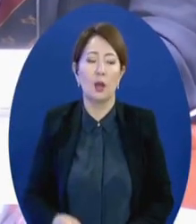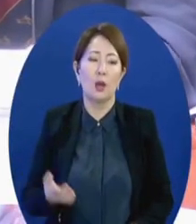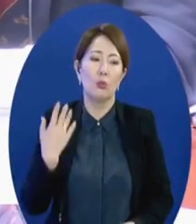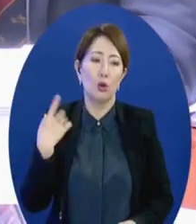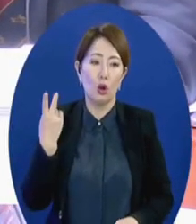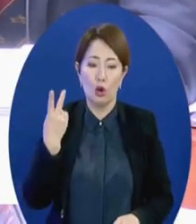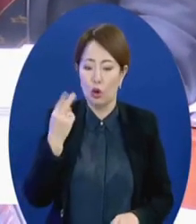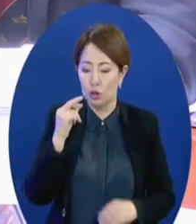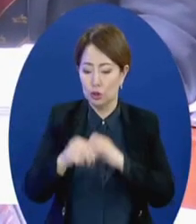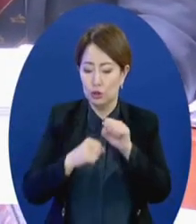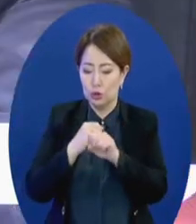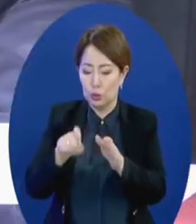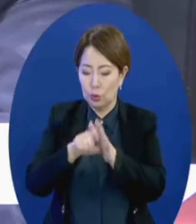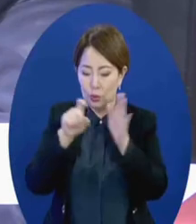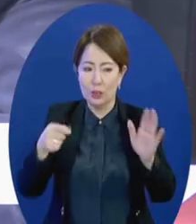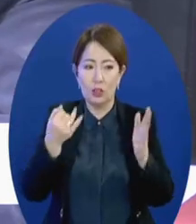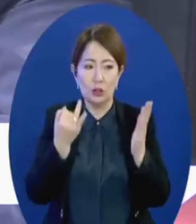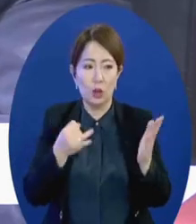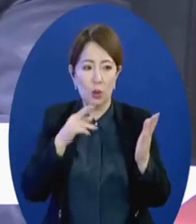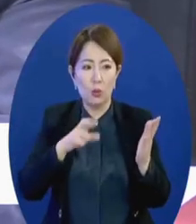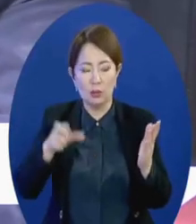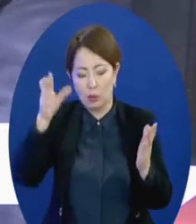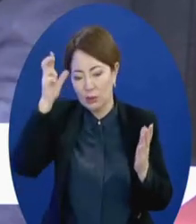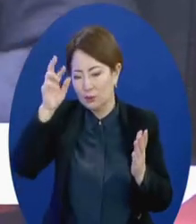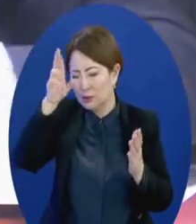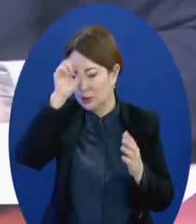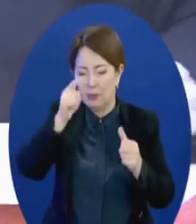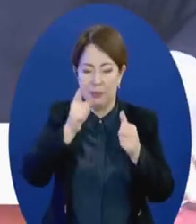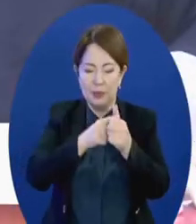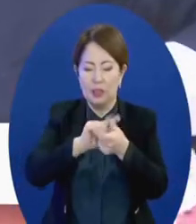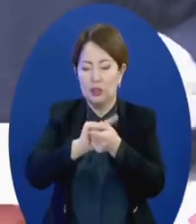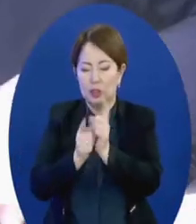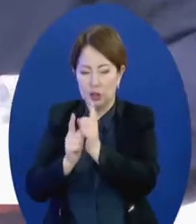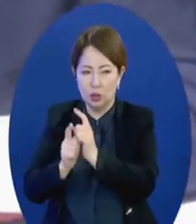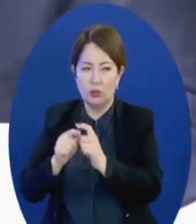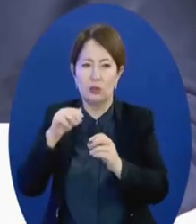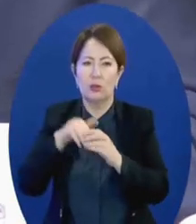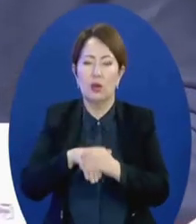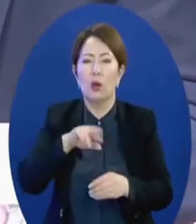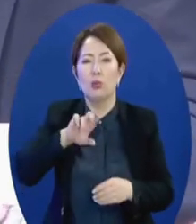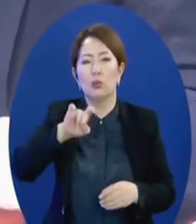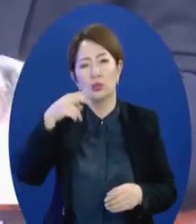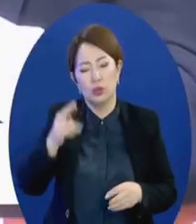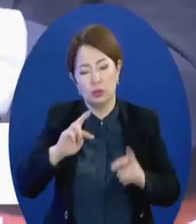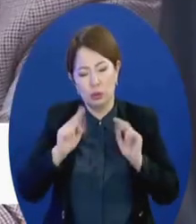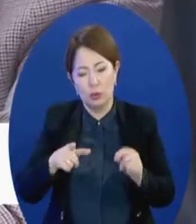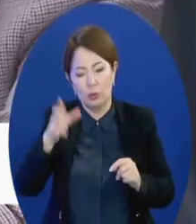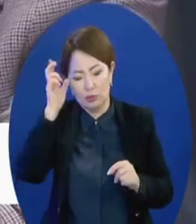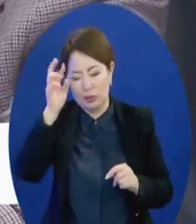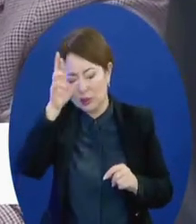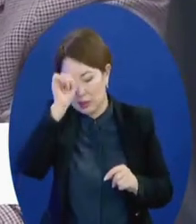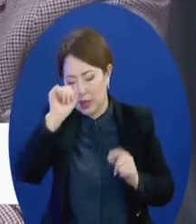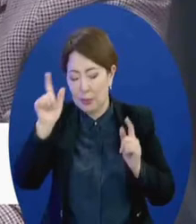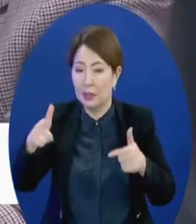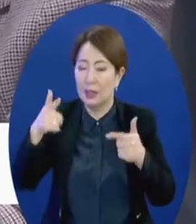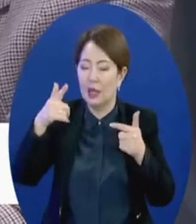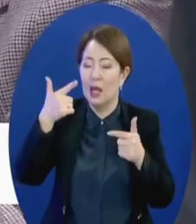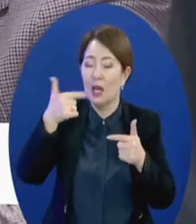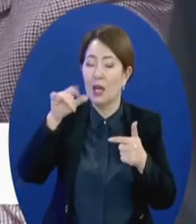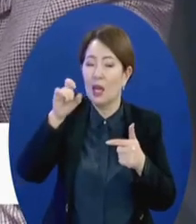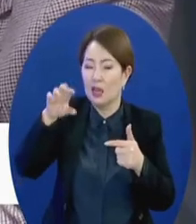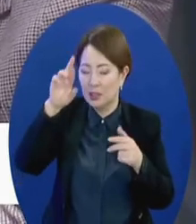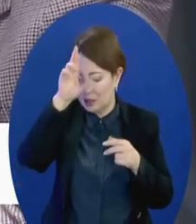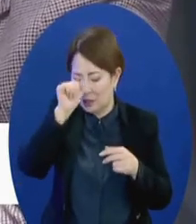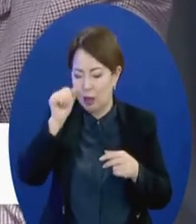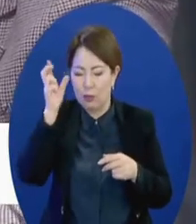Сүүлийн 20 жилийн хугацаанд 7 удаа боловсролын яам нэр бүтцээ өөрчилж байжээ. Тухайлбал боловсролын яам, гэгэрлийн яам, боловсрол шинжилгээ ухааны